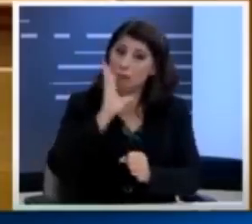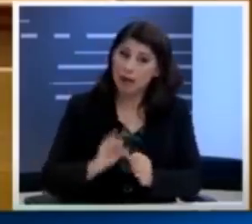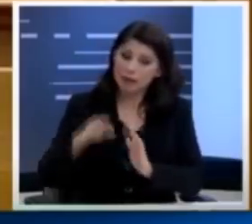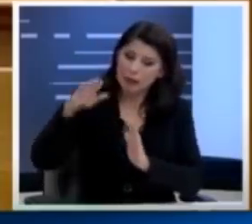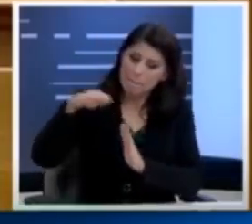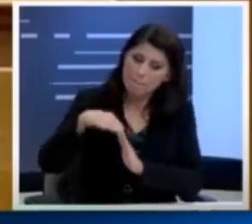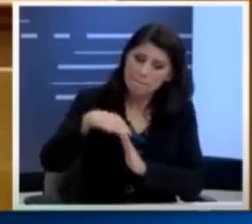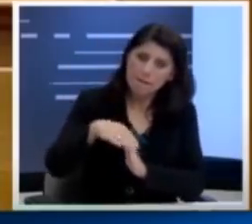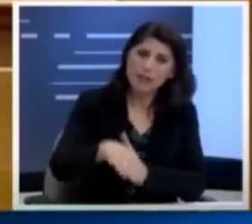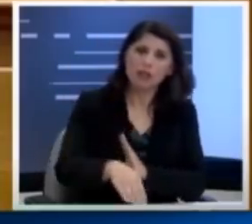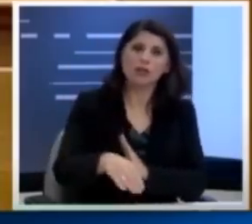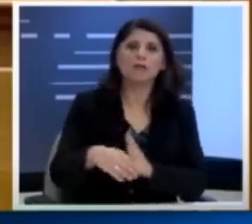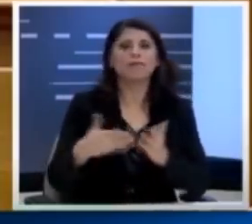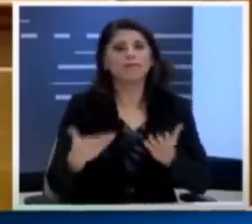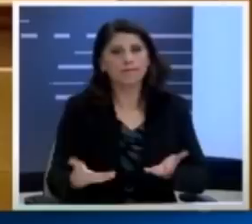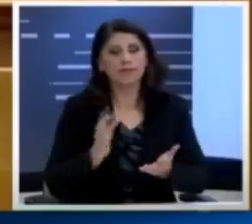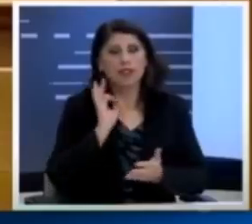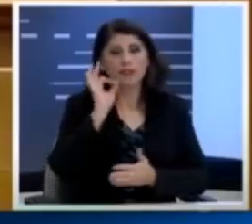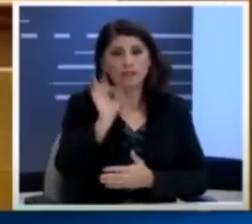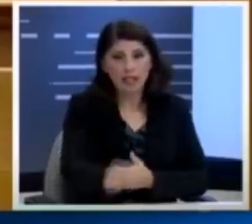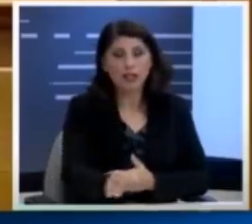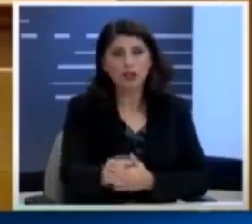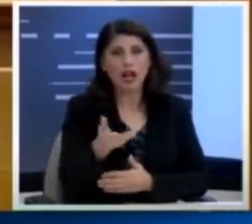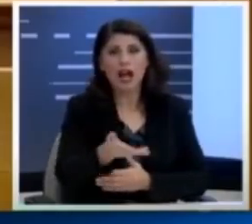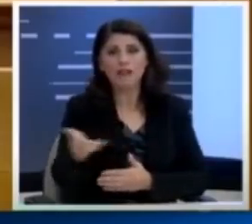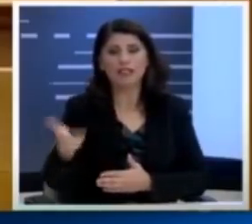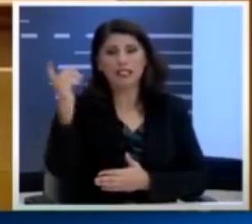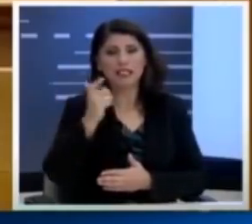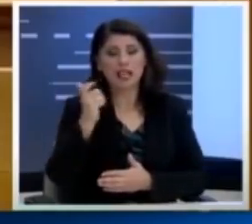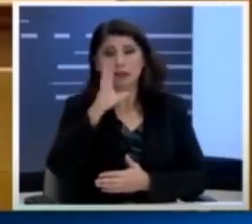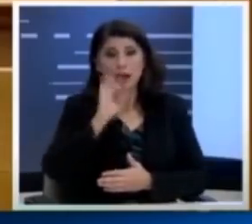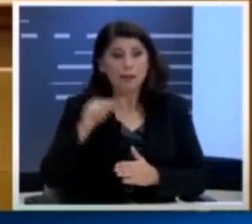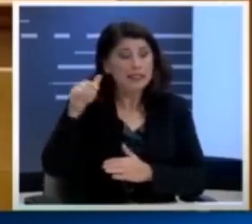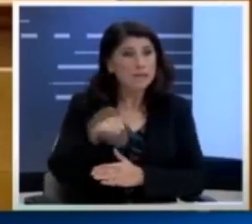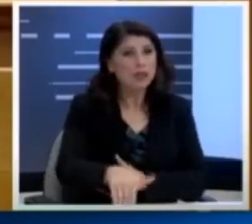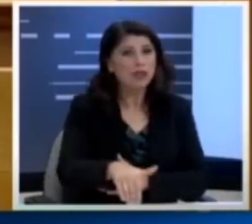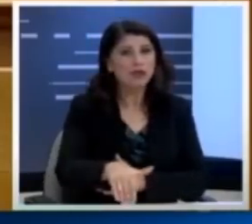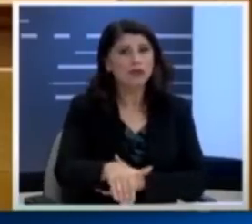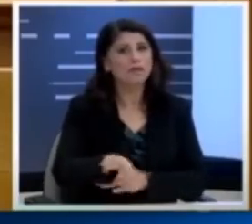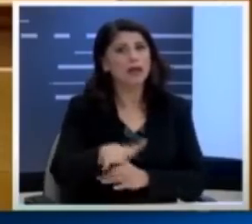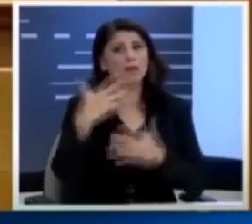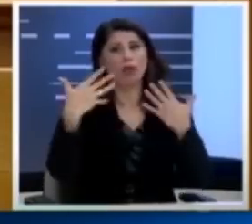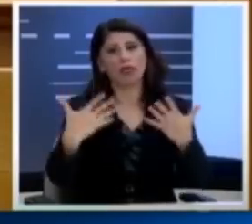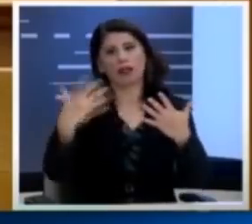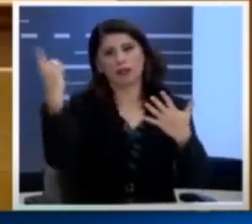μείωση, έτσι οδηγώντας αυτές σε πραγματική μείωση της τάξης του